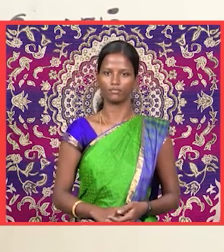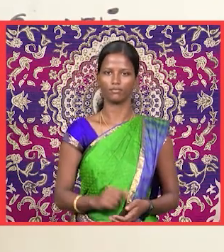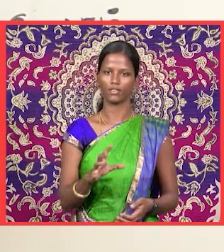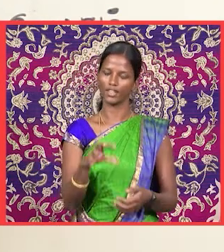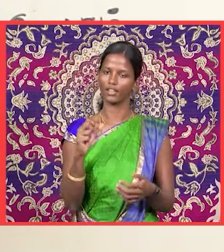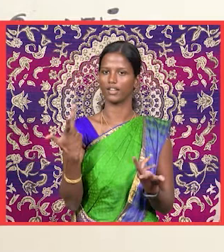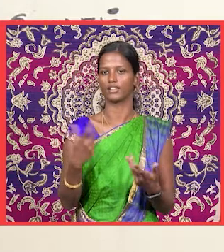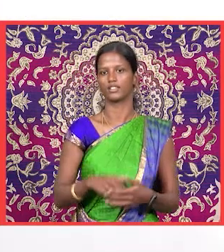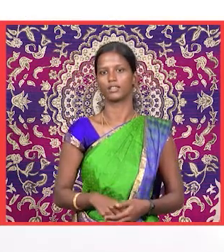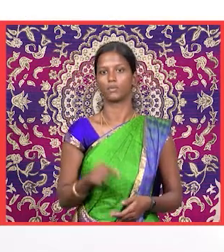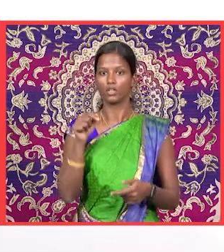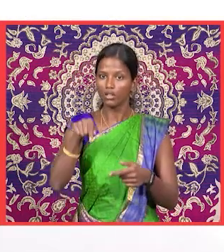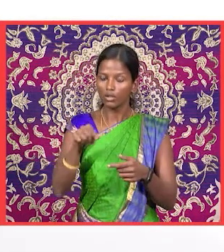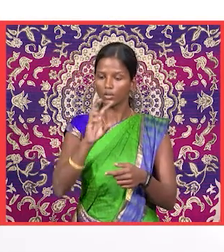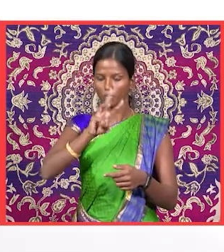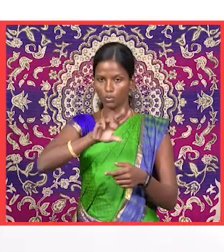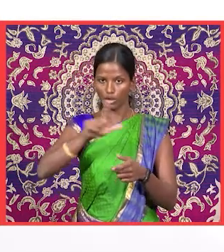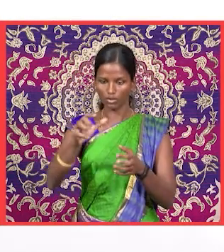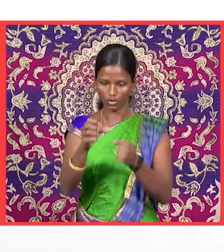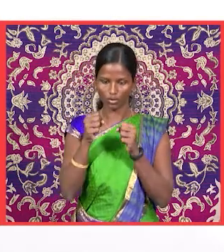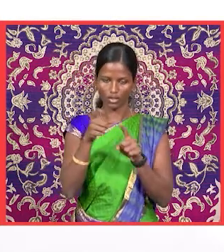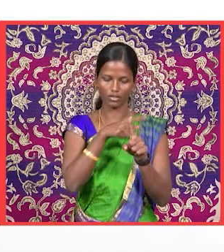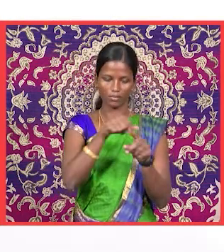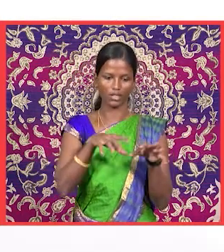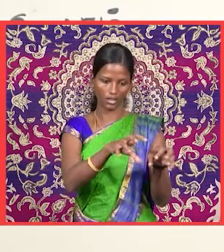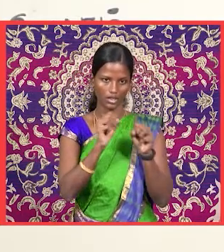ஸோ இந்த 3 லட்சத்துடைய சதவீதம் தான் நம்ம கண்டுபிடிக்கணும்.